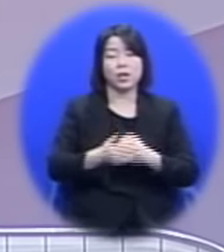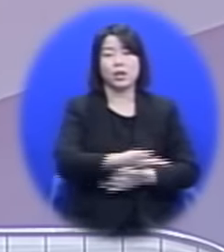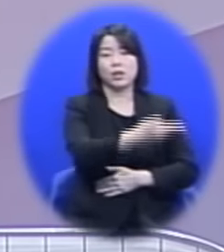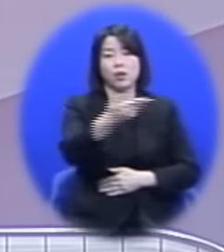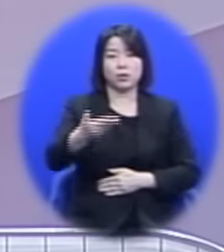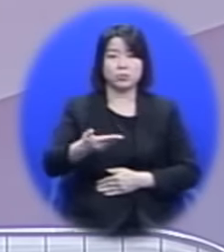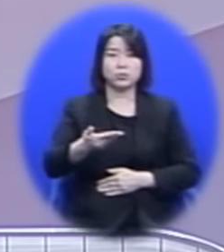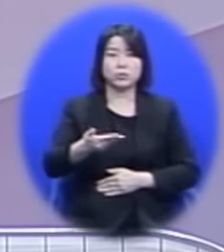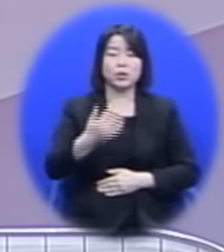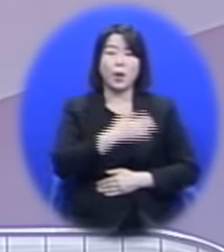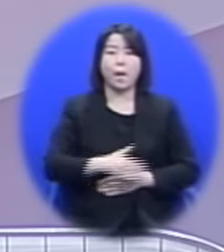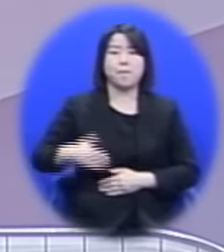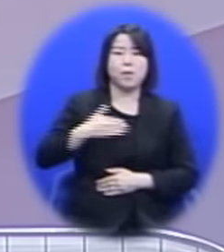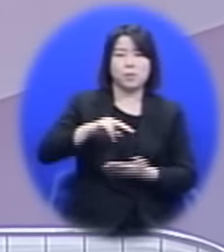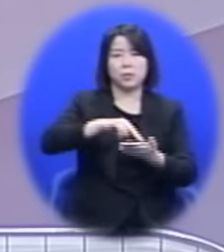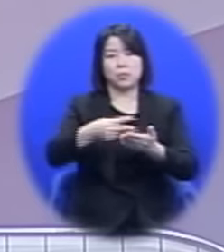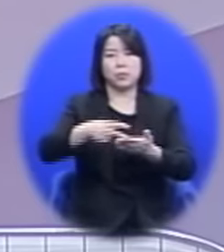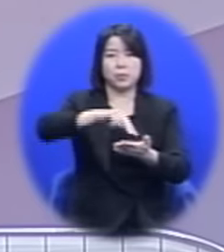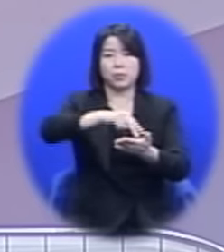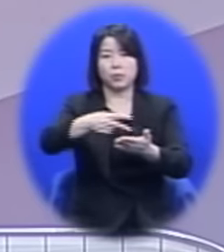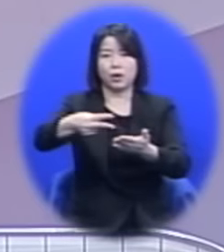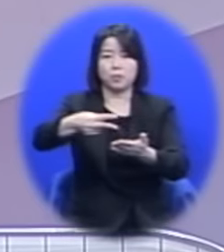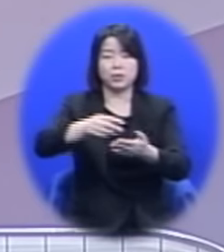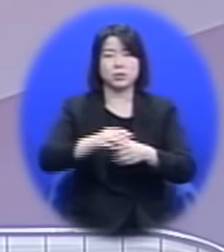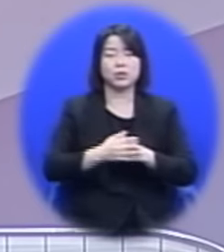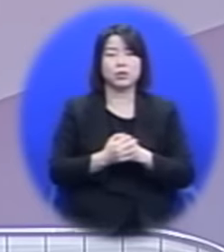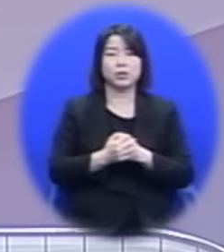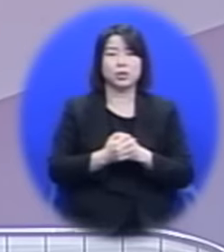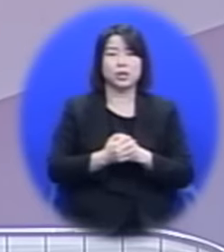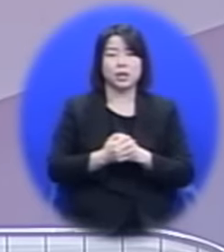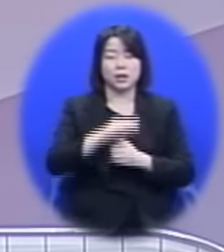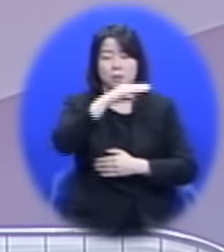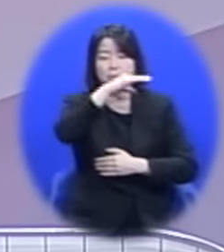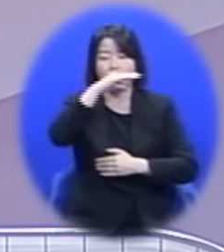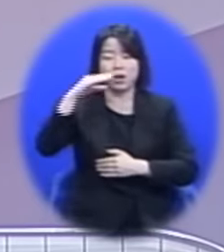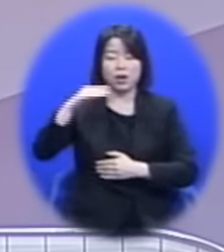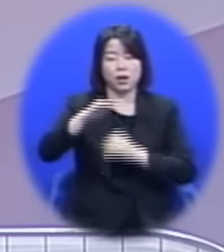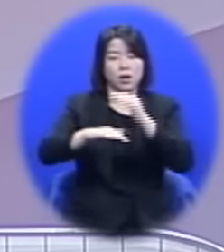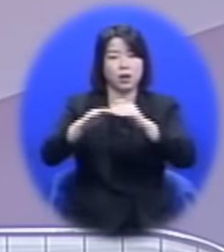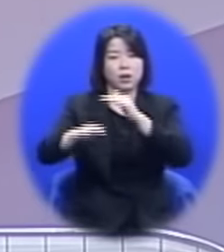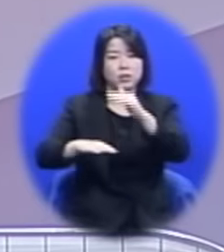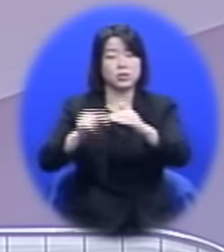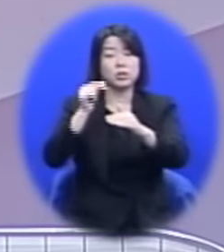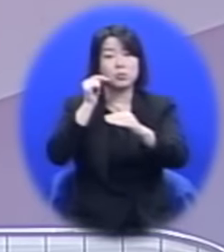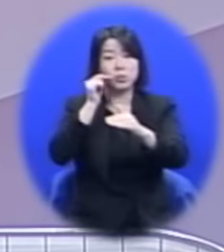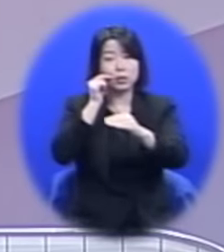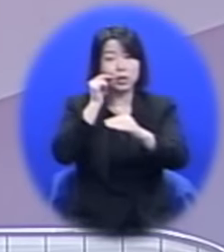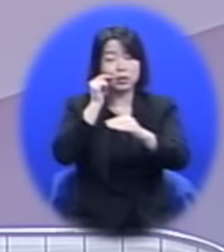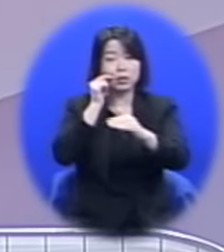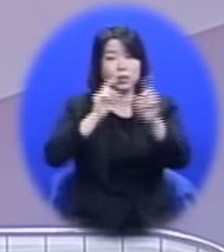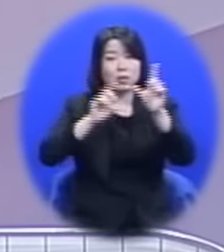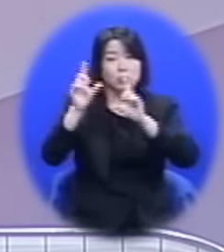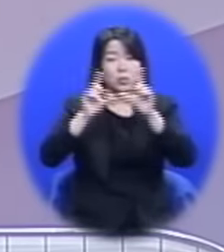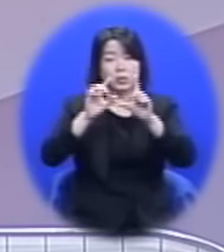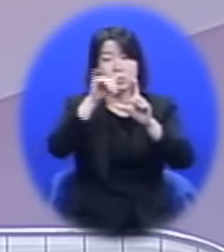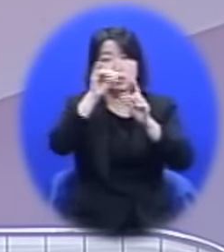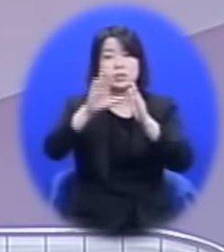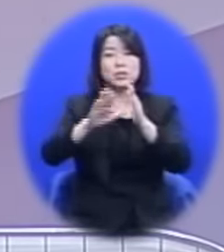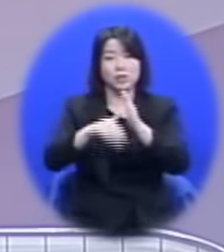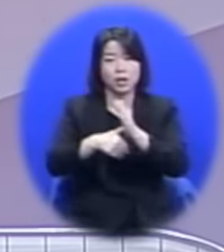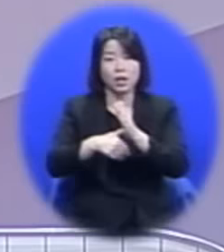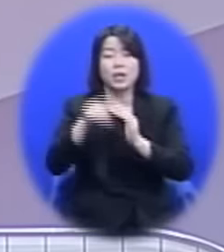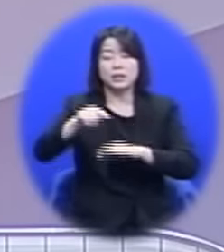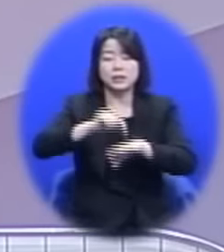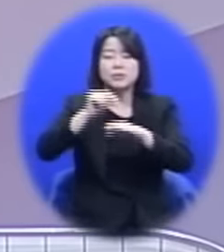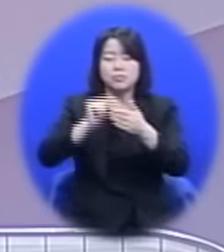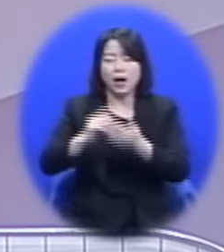여러분 몸이 비틀거리면서 제대로 걷지 못하는 증상이 올 때 그 심정으로 하나님께 기도해야